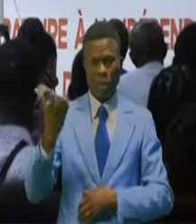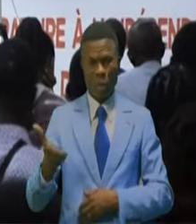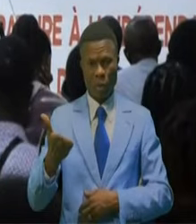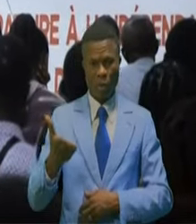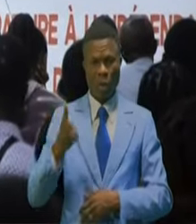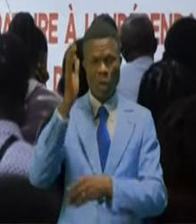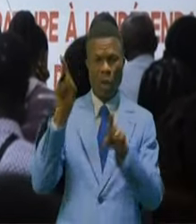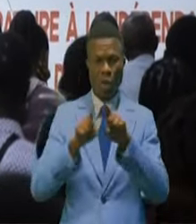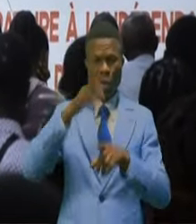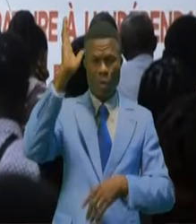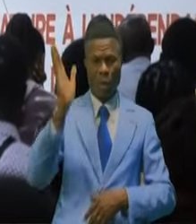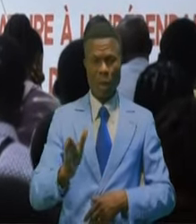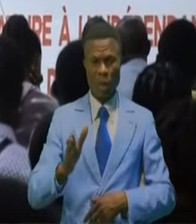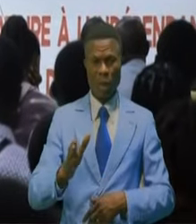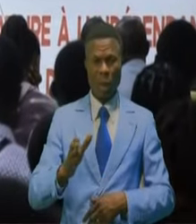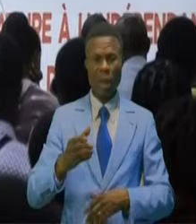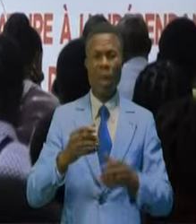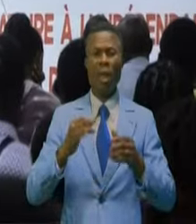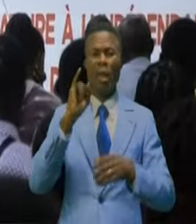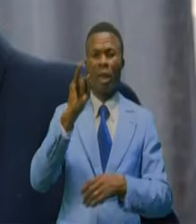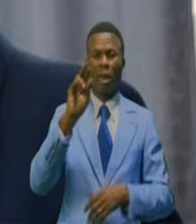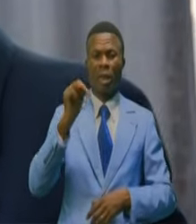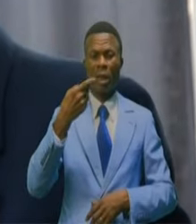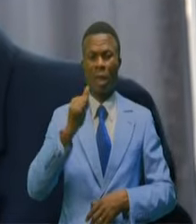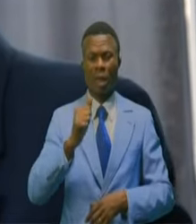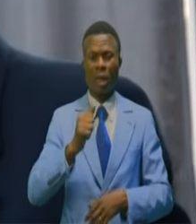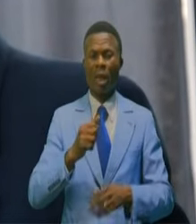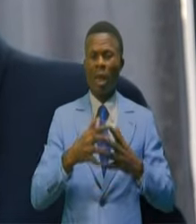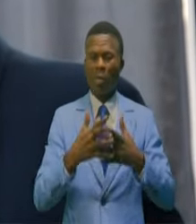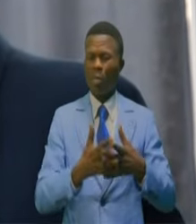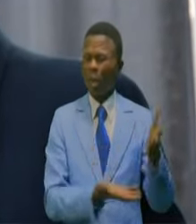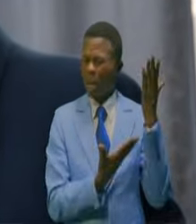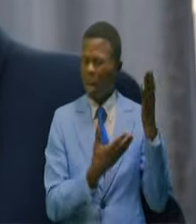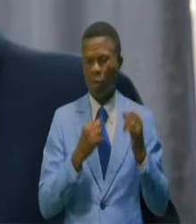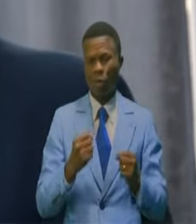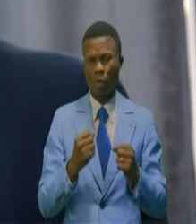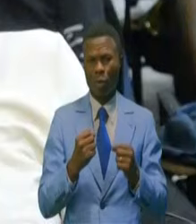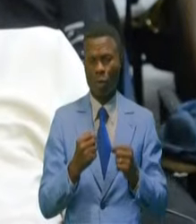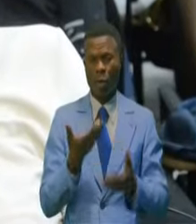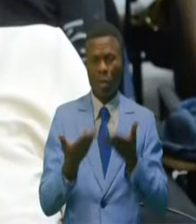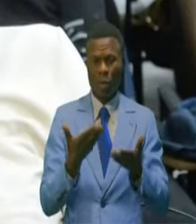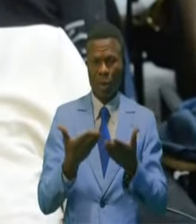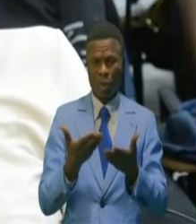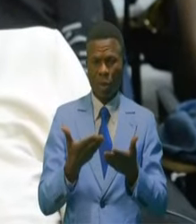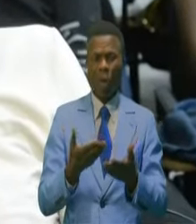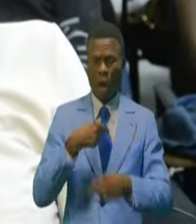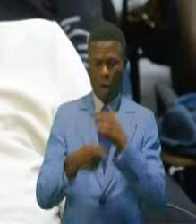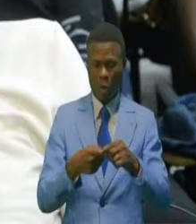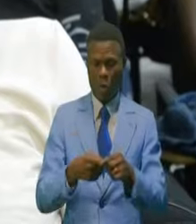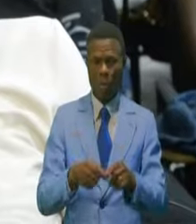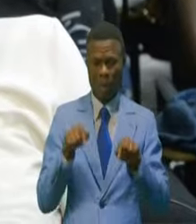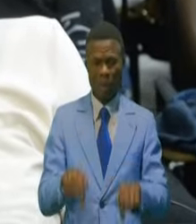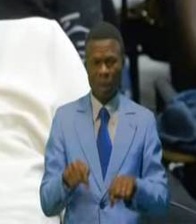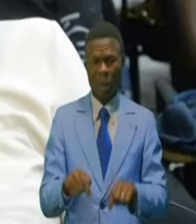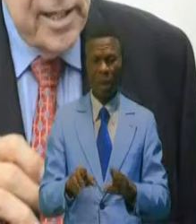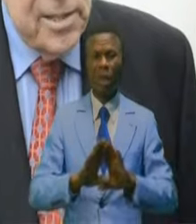le conférencier, le Grand Tinga est un outil de puissance extraordinaire et peut être financée localement. C'est qu'on va être